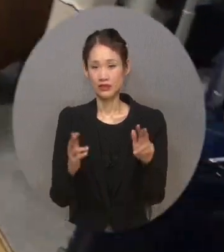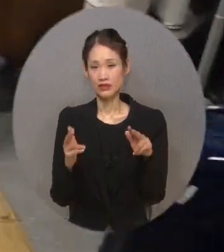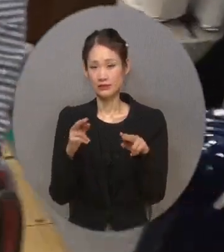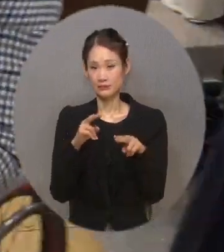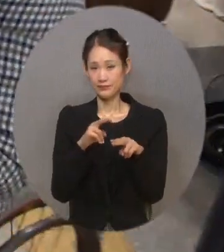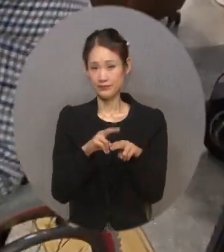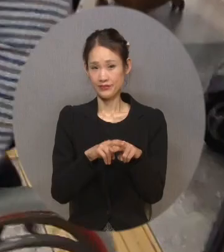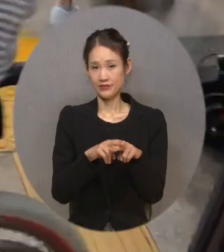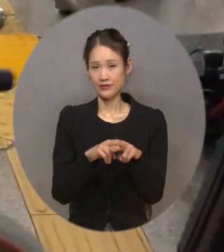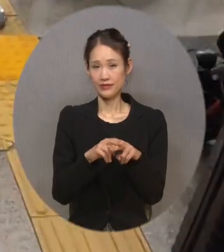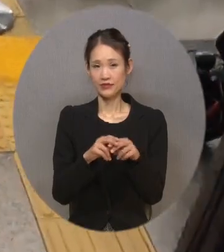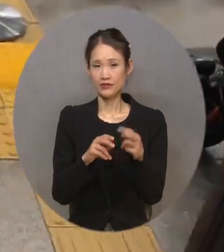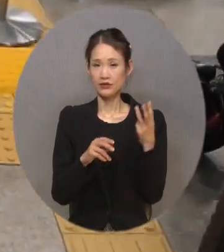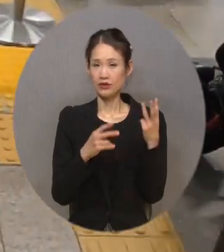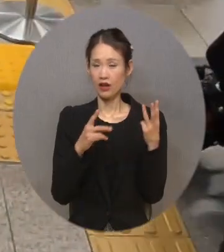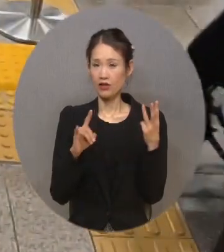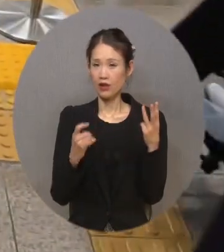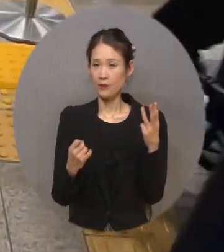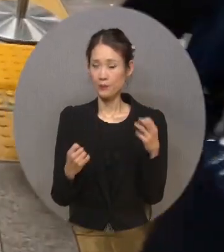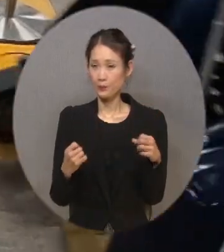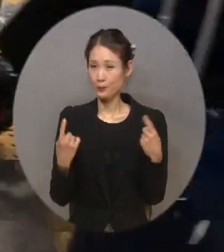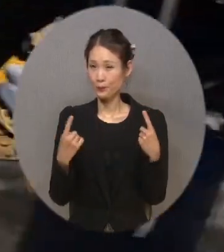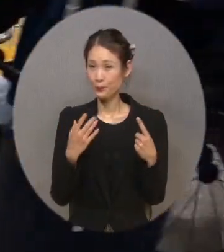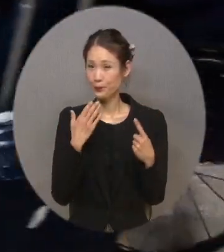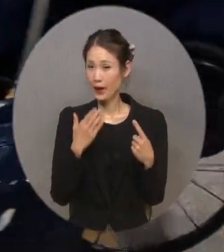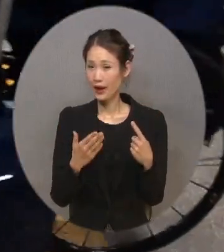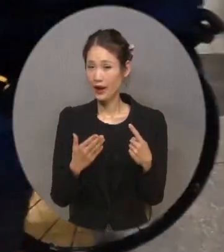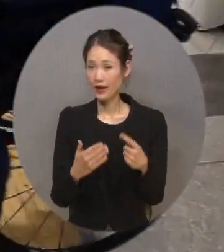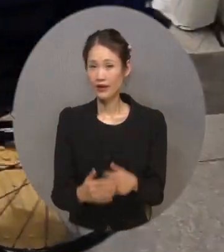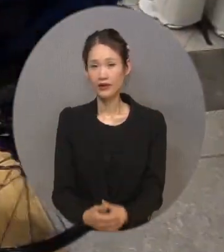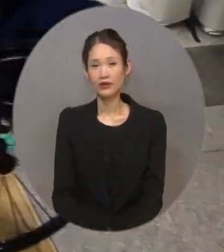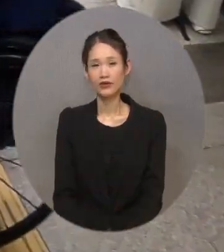형님. 아? 네. 아. 야, 내가 도시에 들어올 수 있겠어? 네, 형님. 가서 보세요.